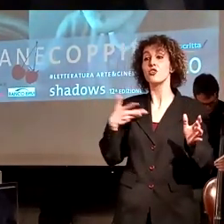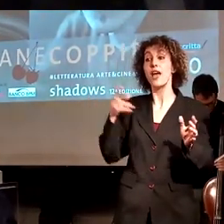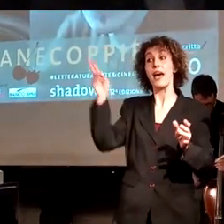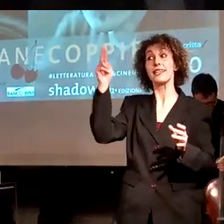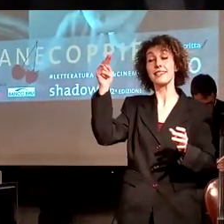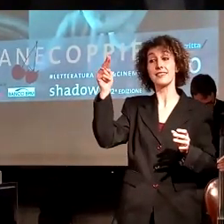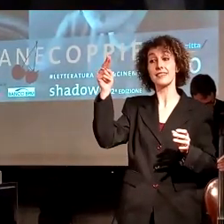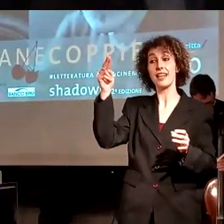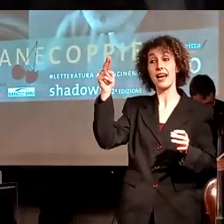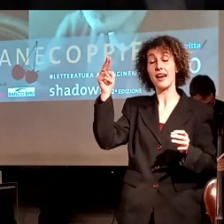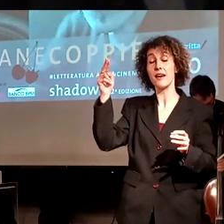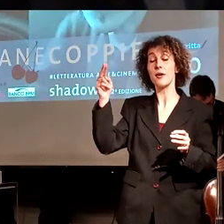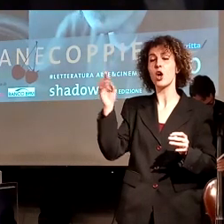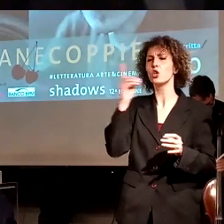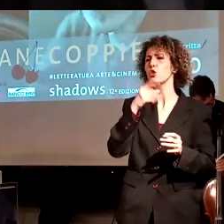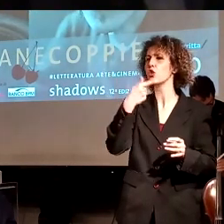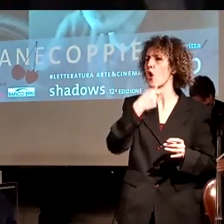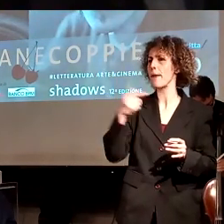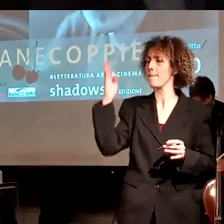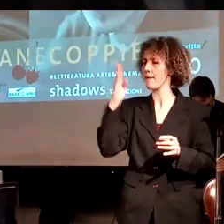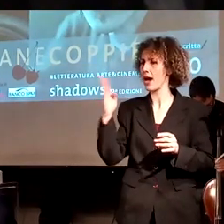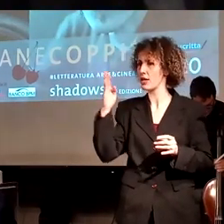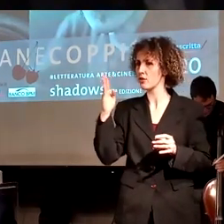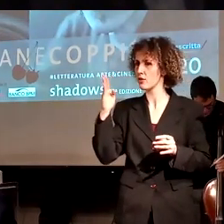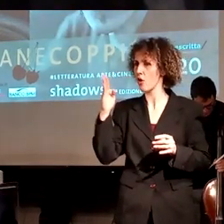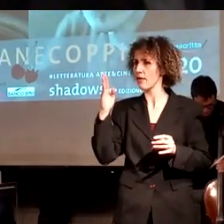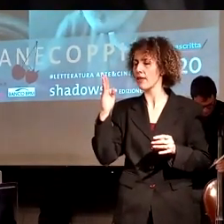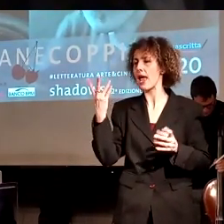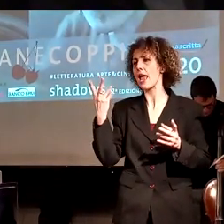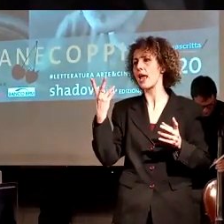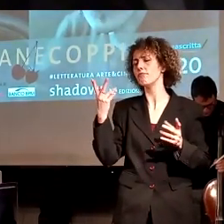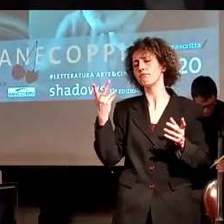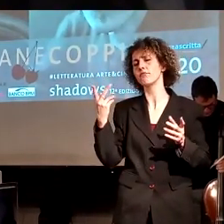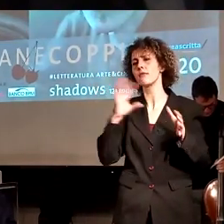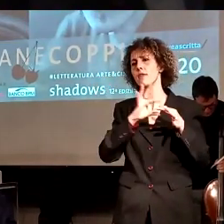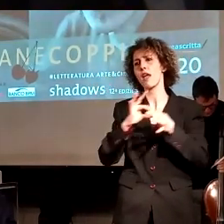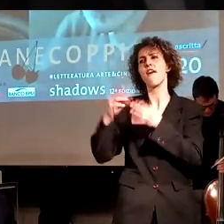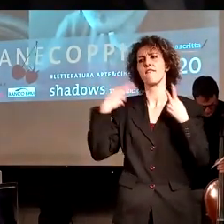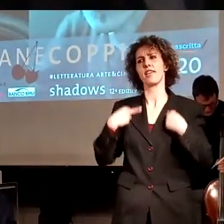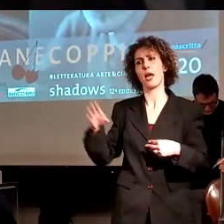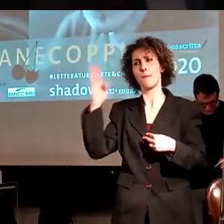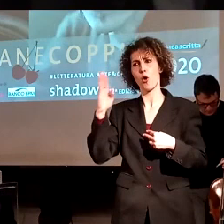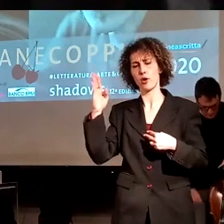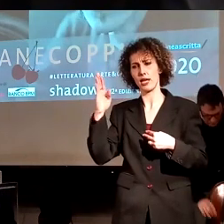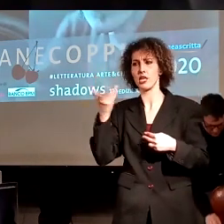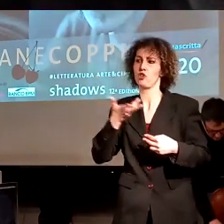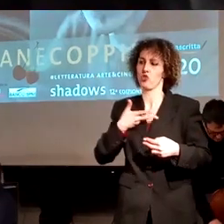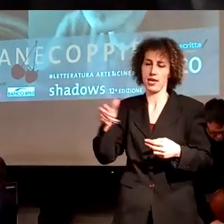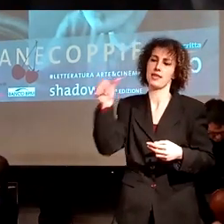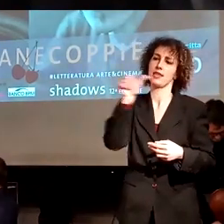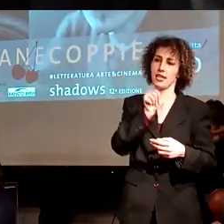artista danese torre benson che ispirato proprio alla vita di borges e poi naturalmente da stevenson una quantità di